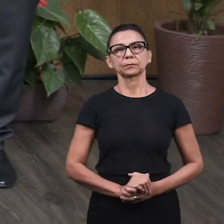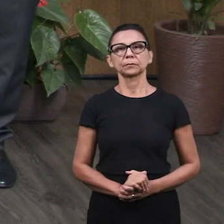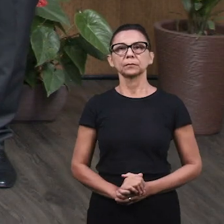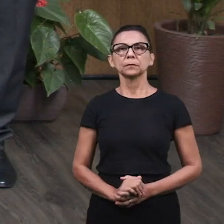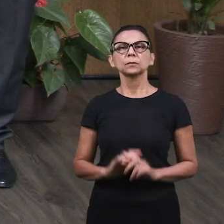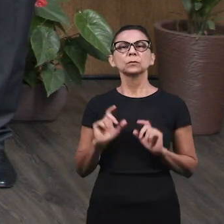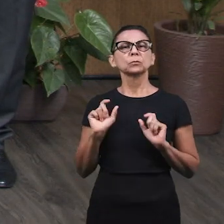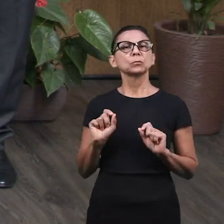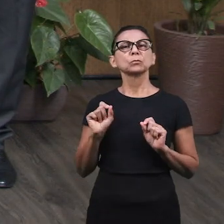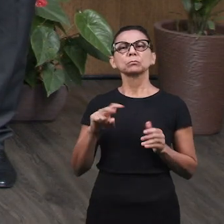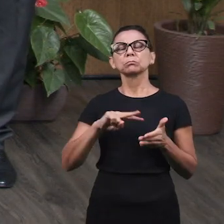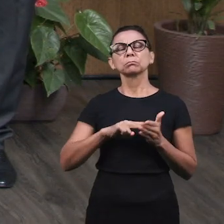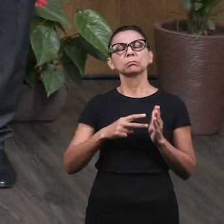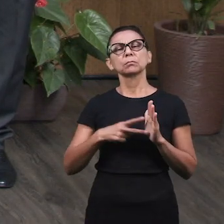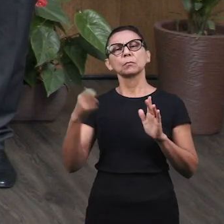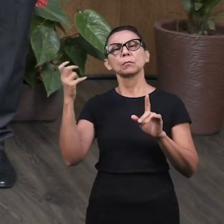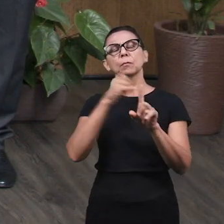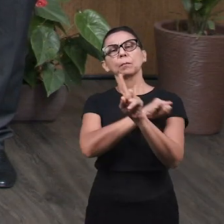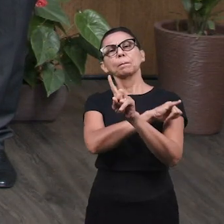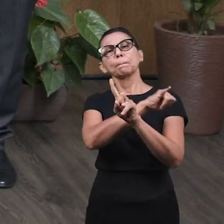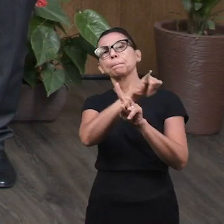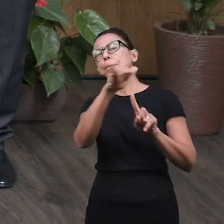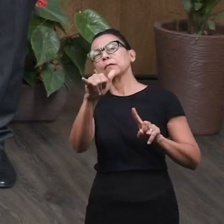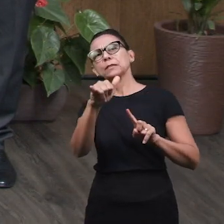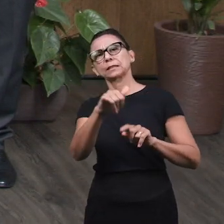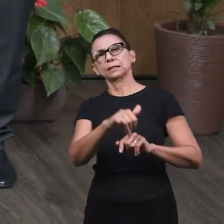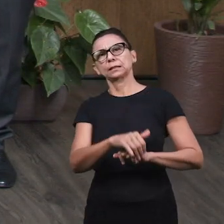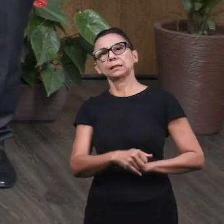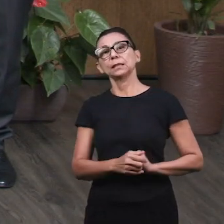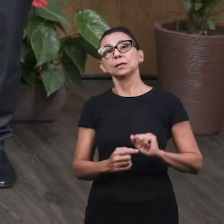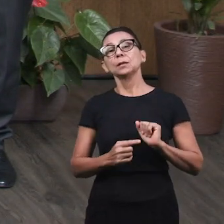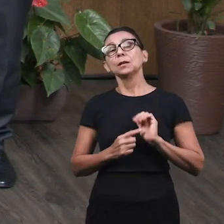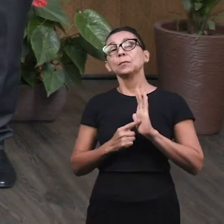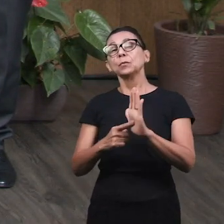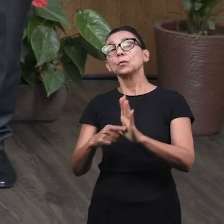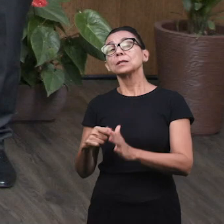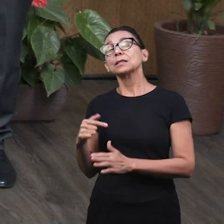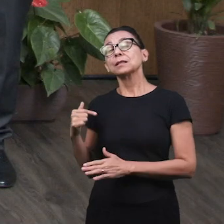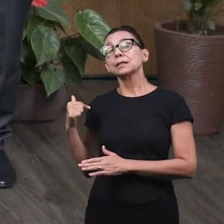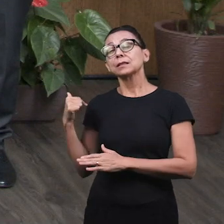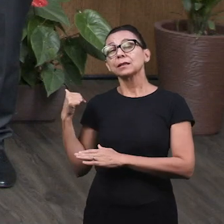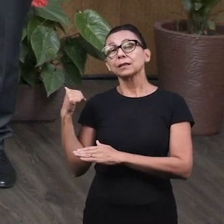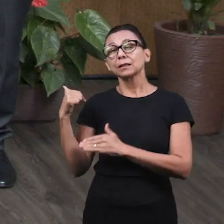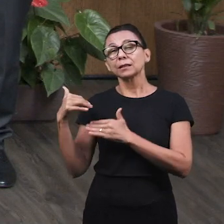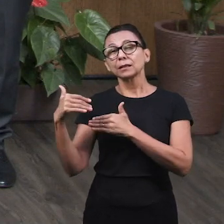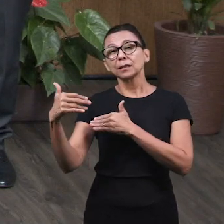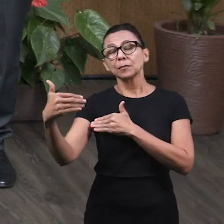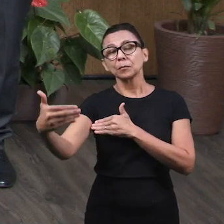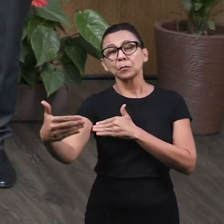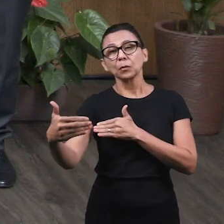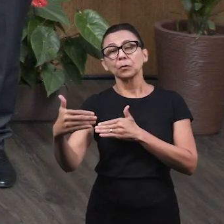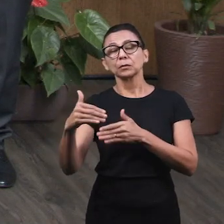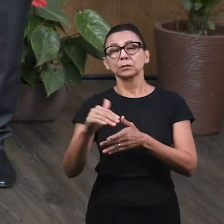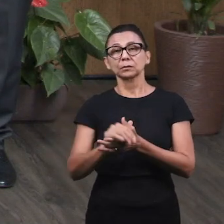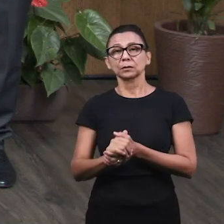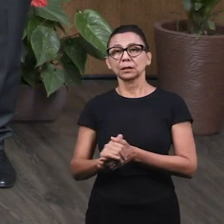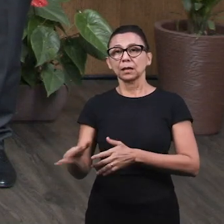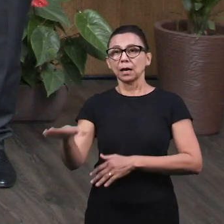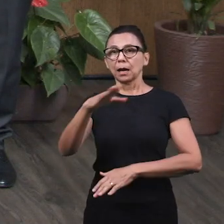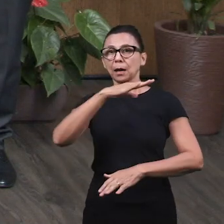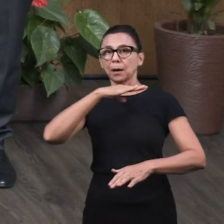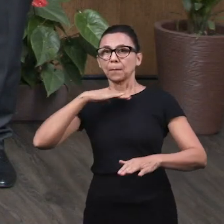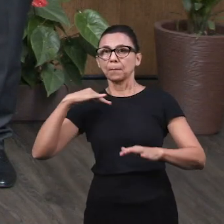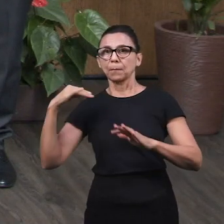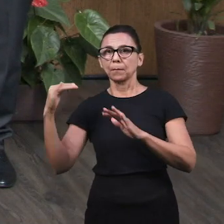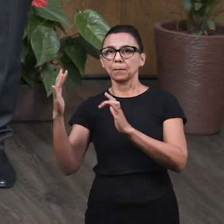était une prophétie du sacrifice du Seigneur Jésus, c'est-à-dire le versement